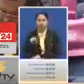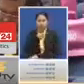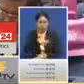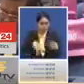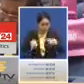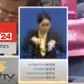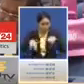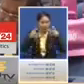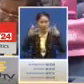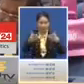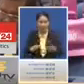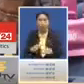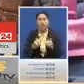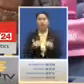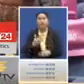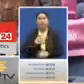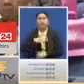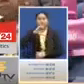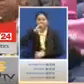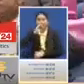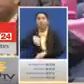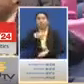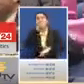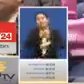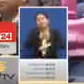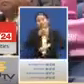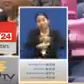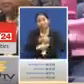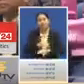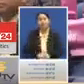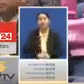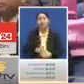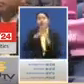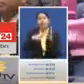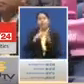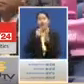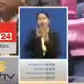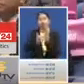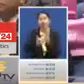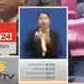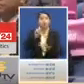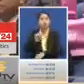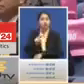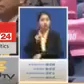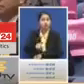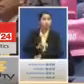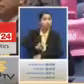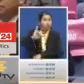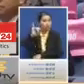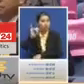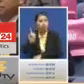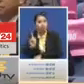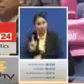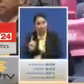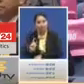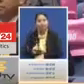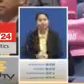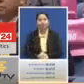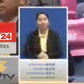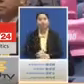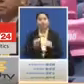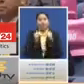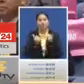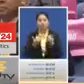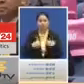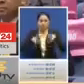อกท่านว่าท่านใบสั่งจ่ายยาของท่านวันนี้คือนโยบายเร่งด่วนนโยบายหลักนี้ถูกหรือไม่ผมพบ